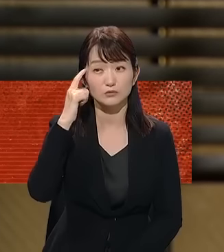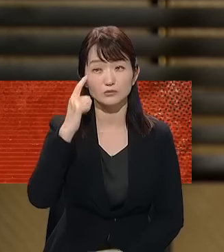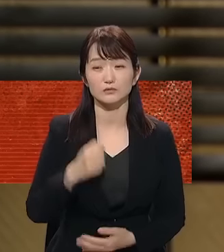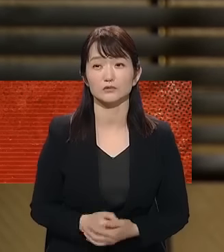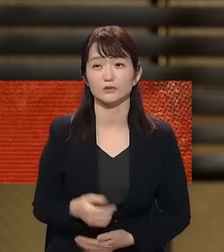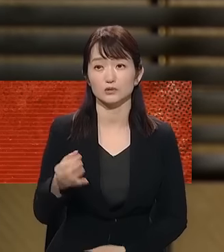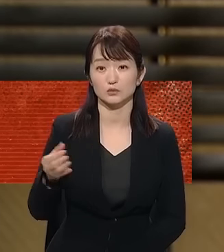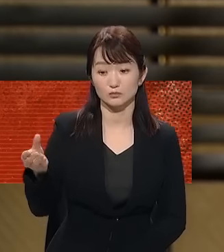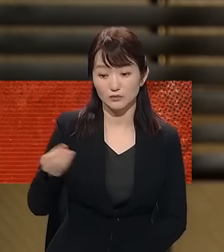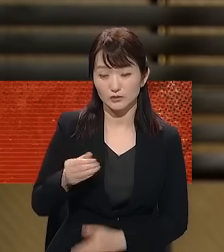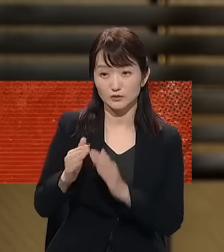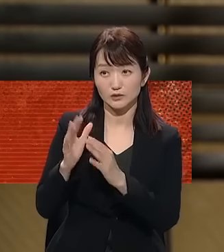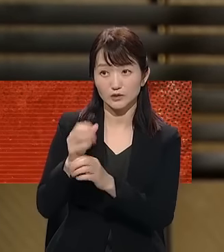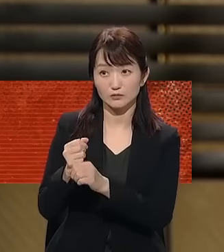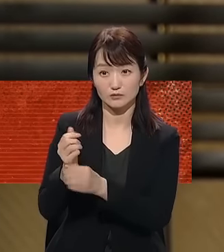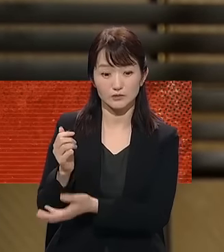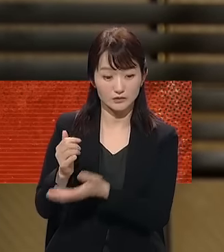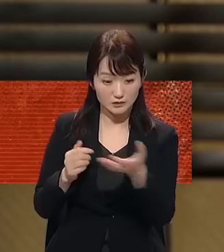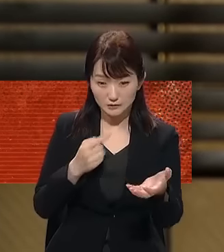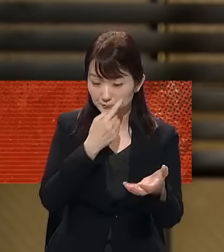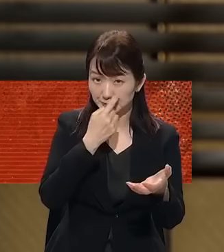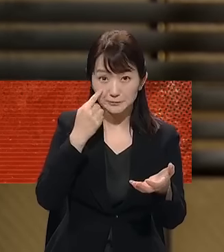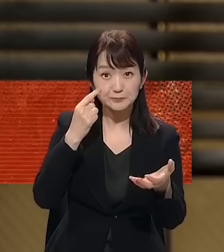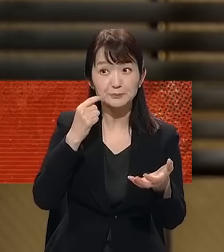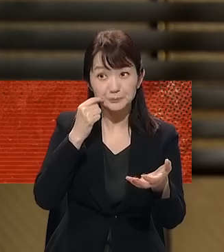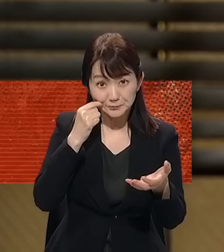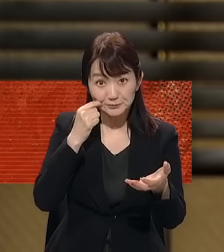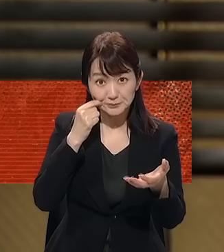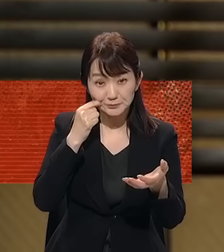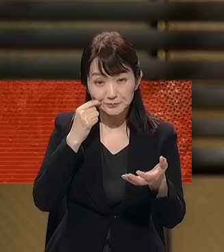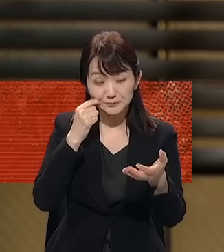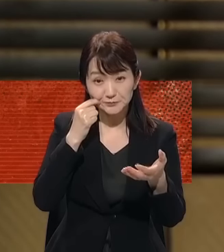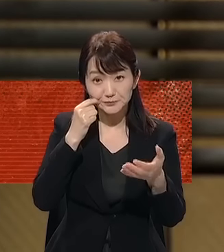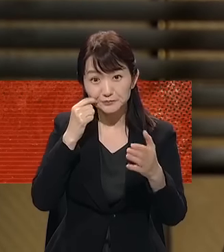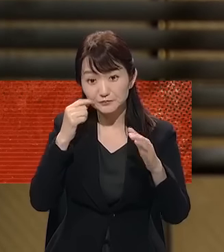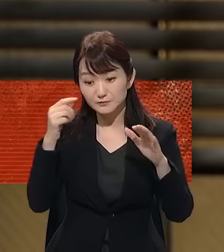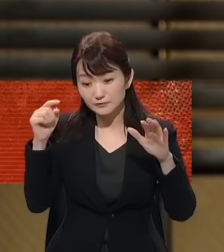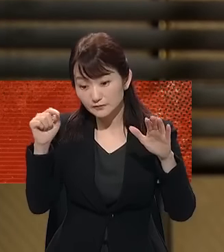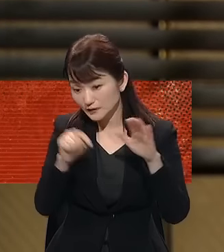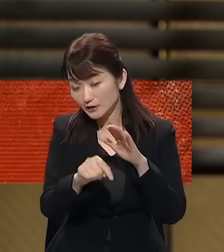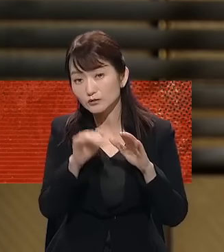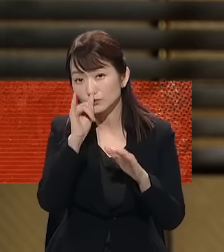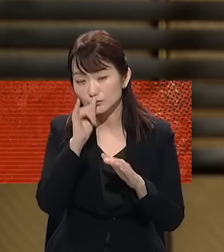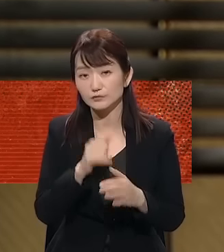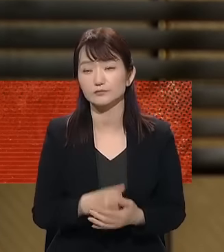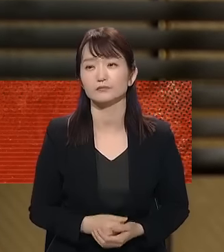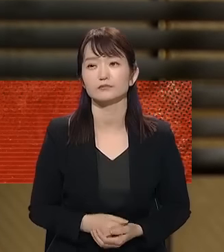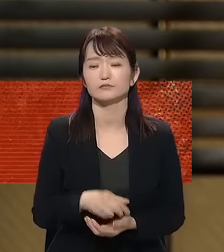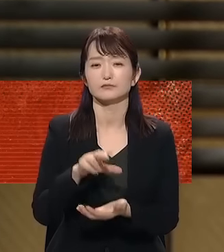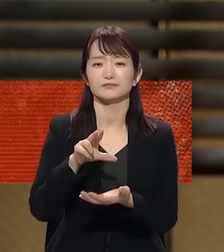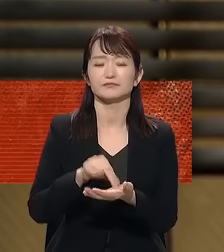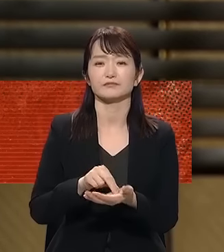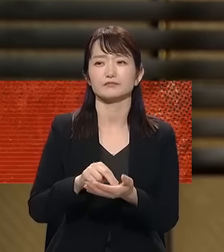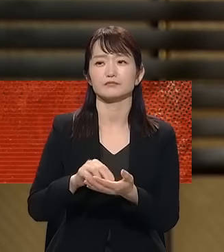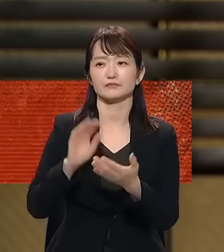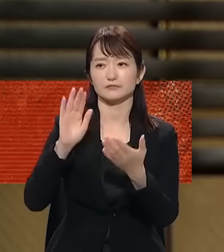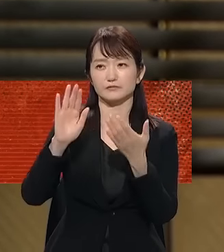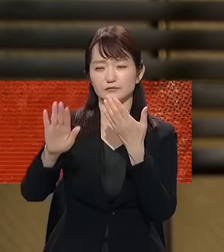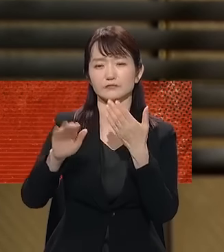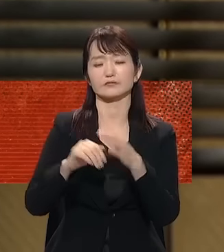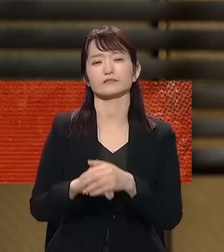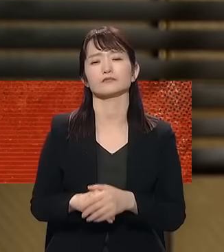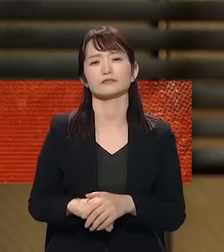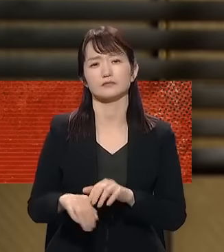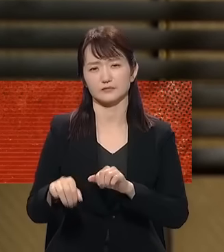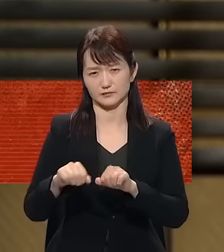채무자 주소지가 이전된 걸 확인하지 못하고 저렇게 집행을 해야 되는 상황이 생길 수도 있는데 문제는 그 이후의 응대 방식이었던